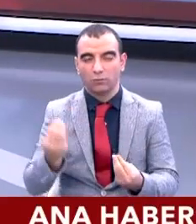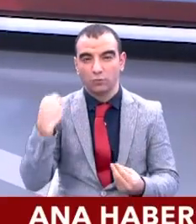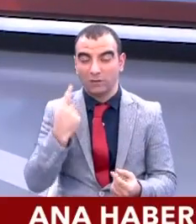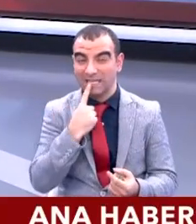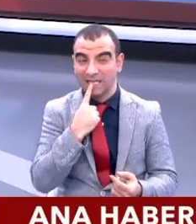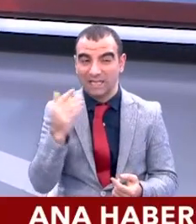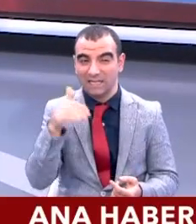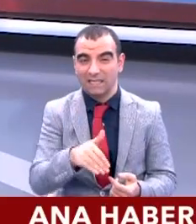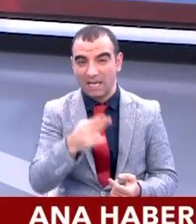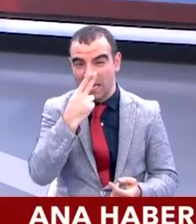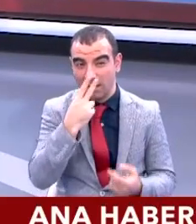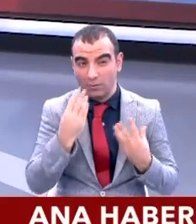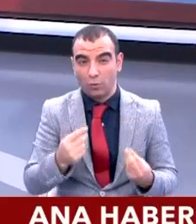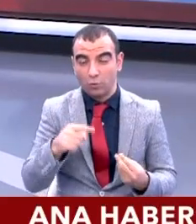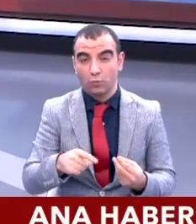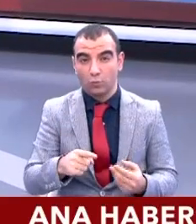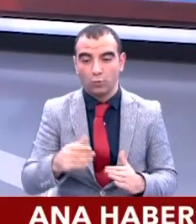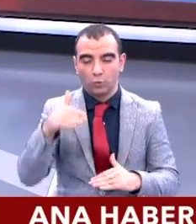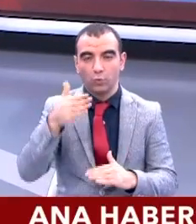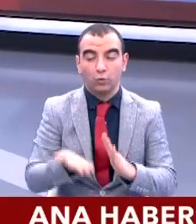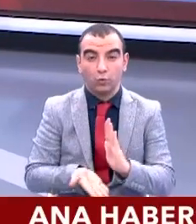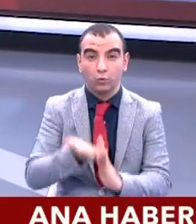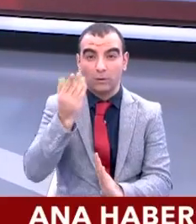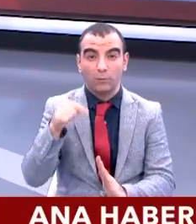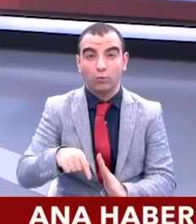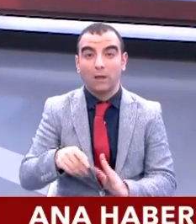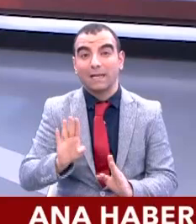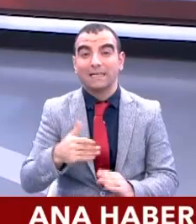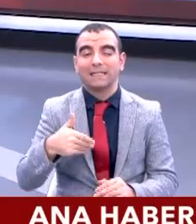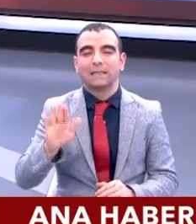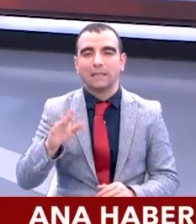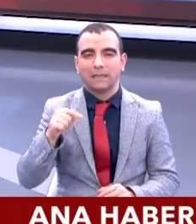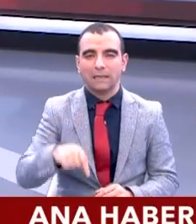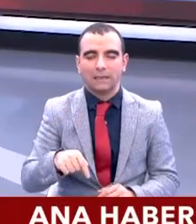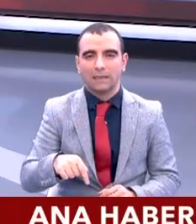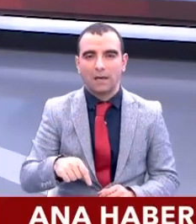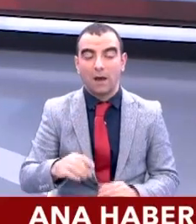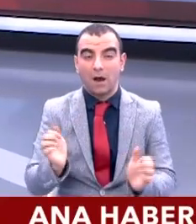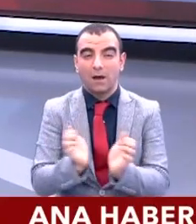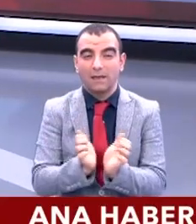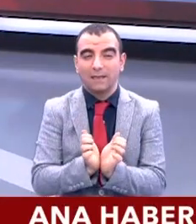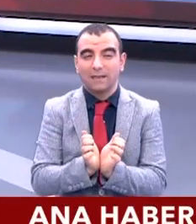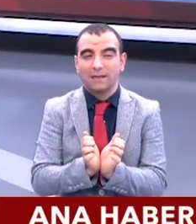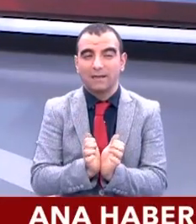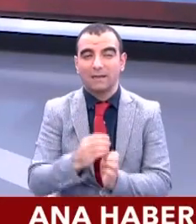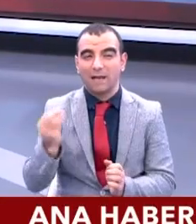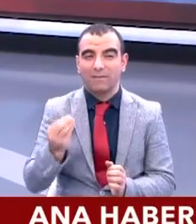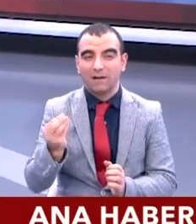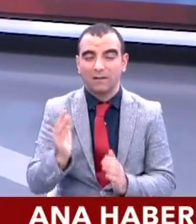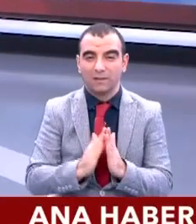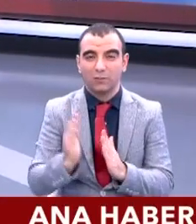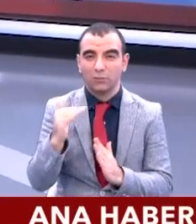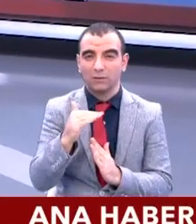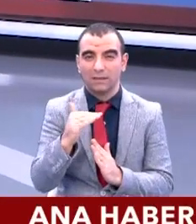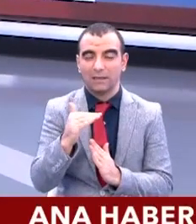getirirlerdi ama emin olun uçurum bu kadar değildi teknolojinin içine doğmuş olma faktörü ailelerin evlatları üzerindeki